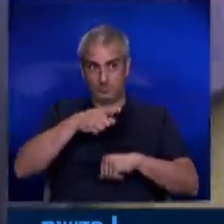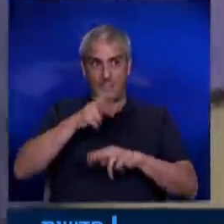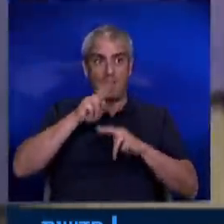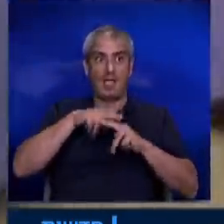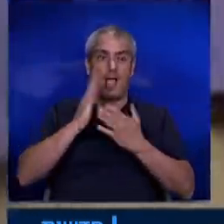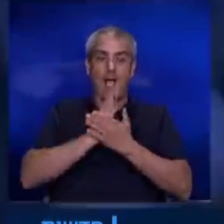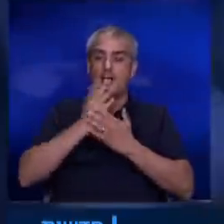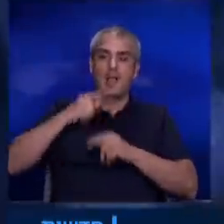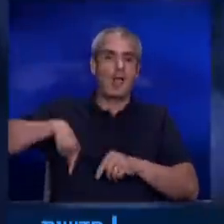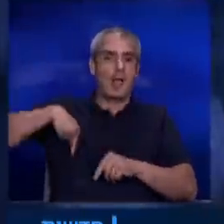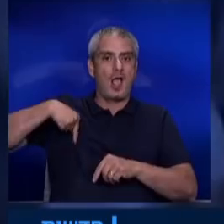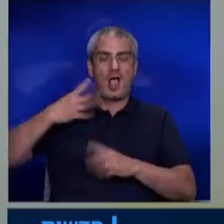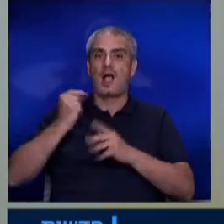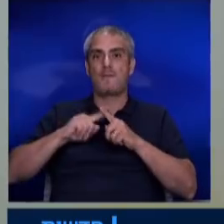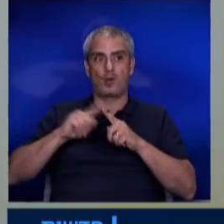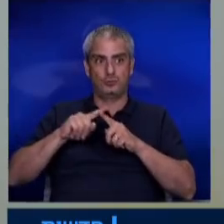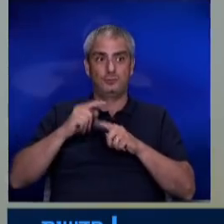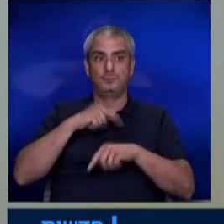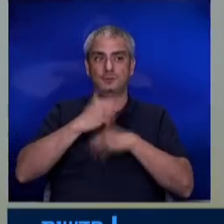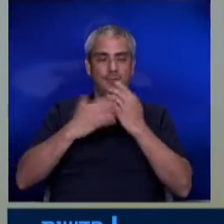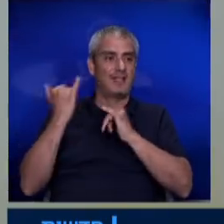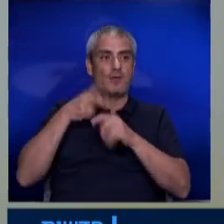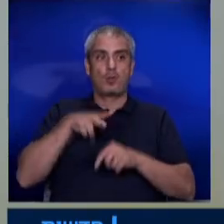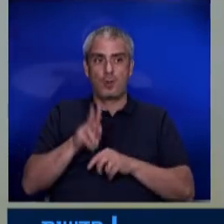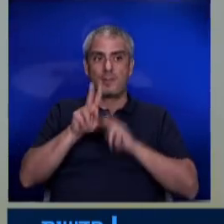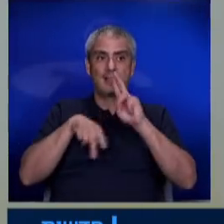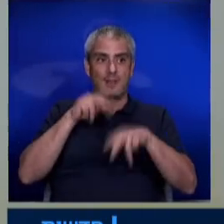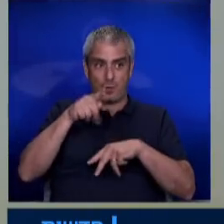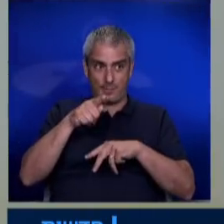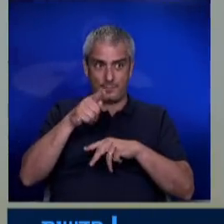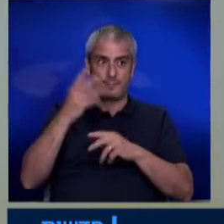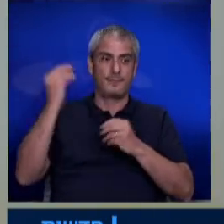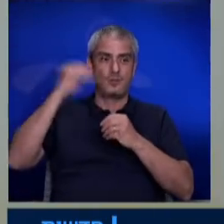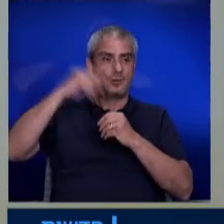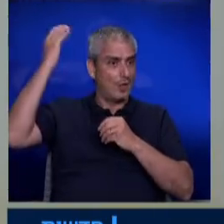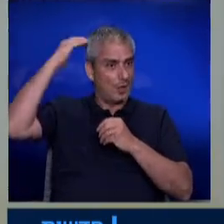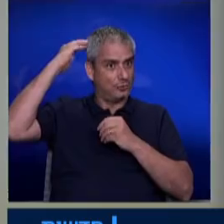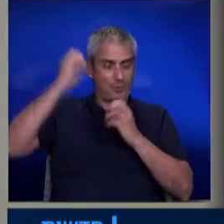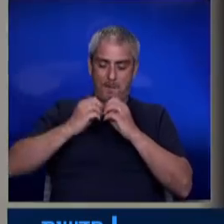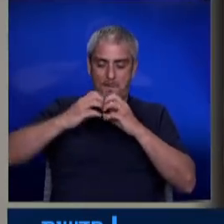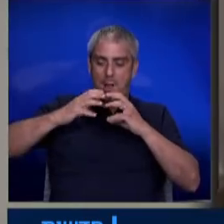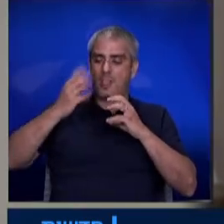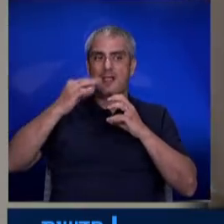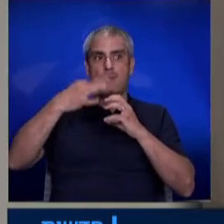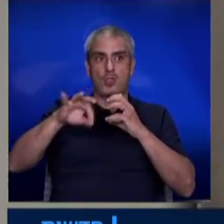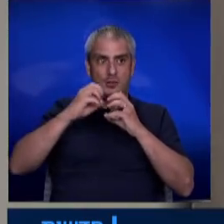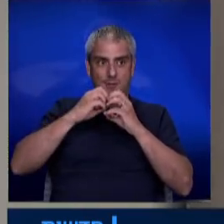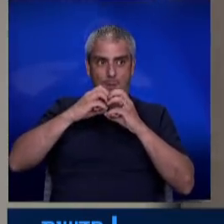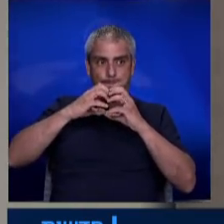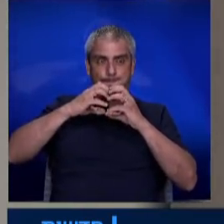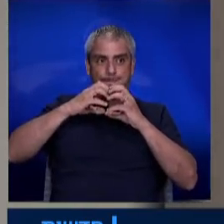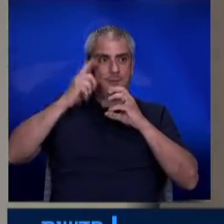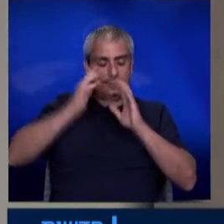רבים. במהלכם הובאו התאומות לטיפולים שבהם הוכנסו לראשים בלוני נוזל. הם נופחו כדי להרחיב את